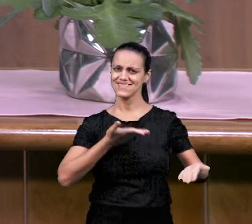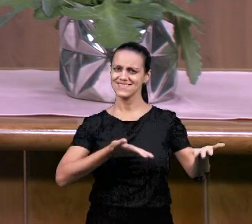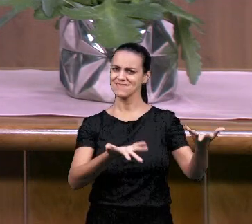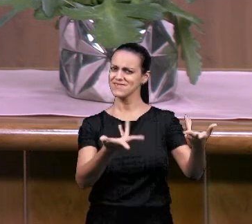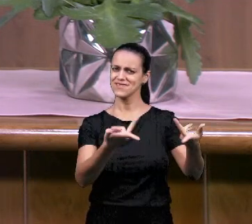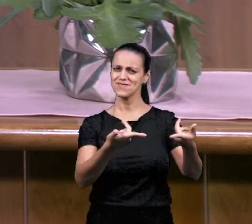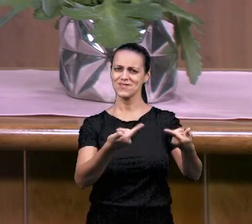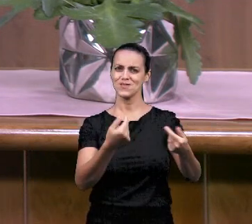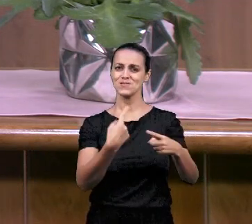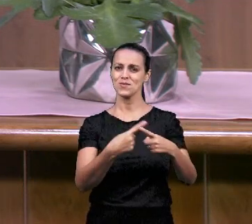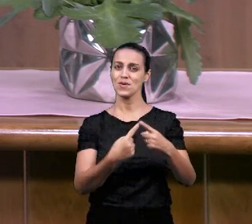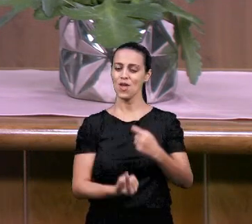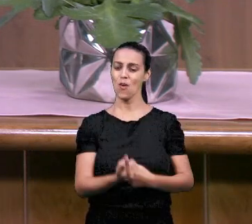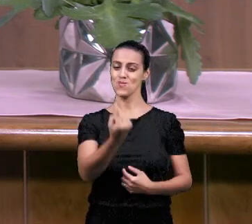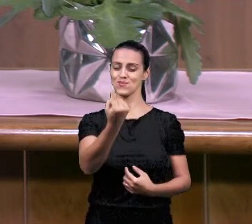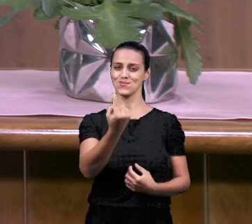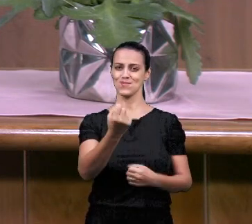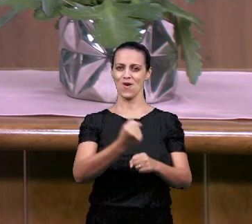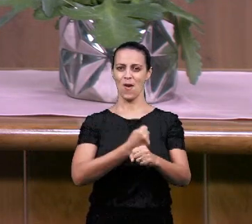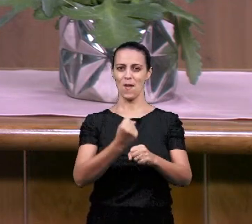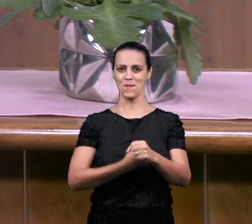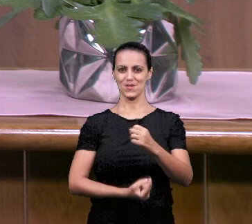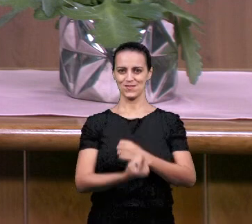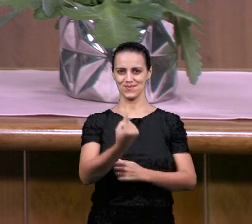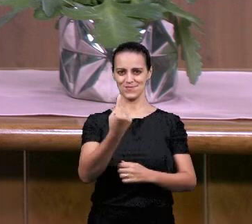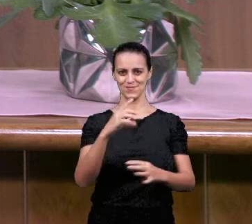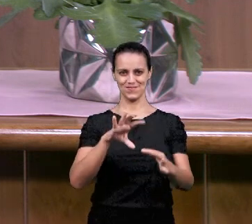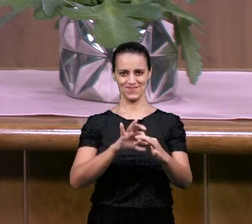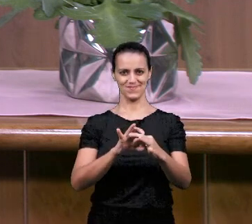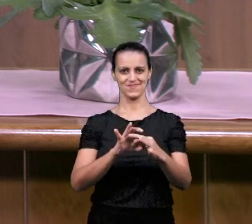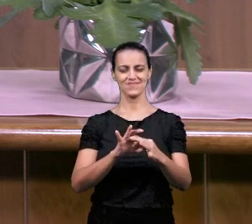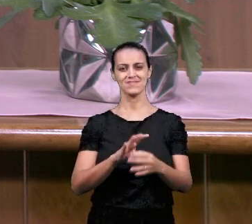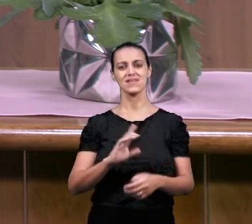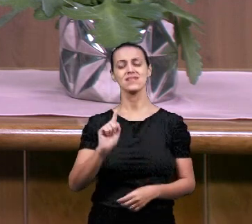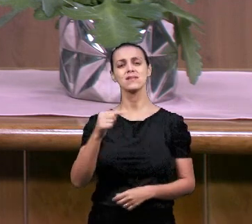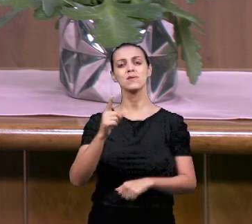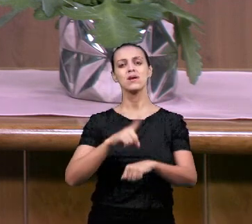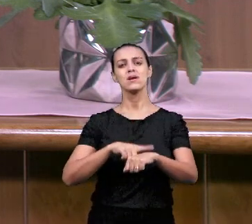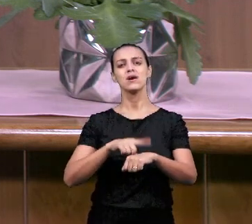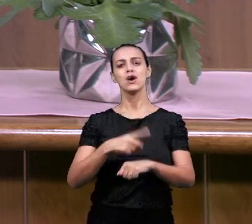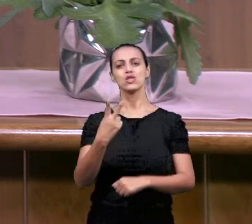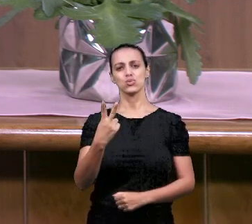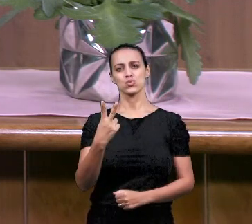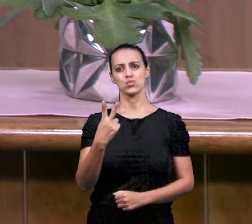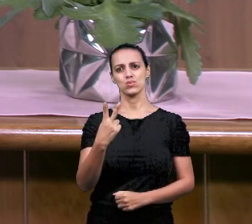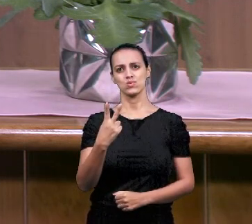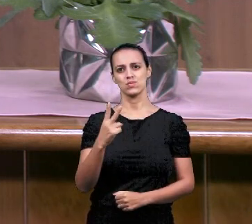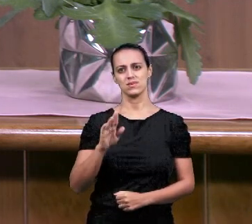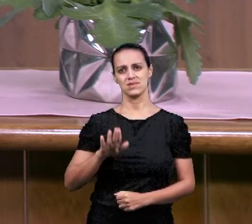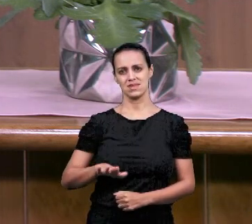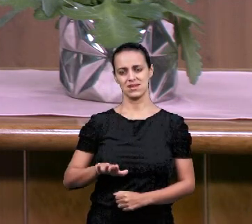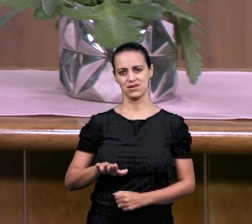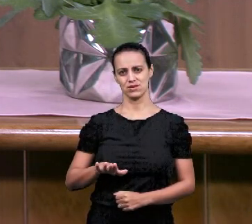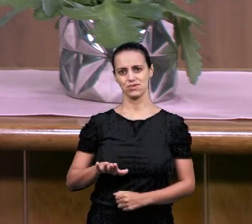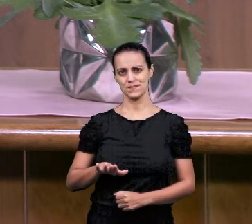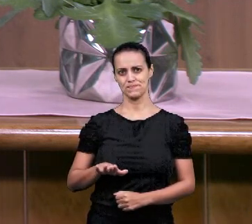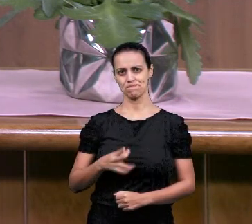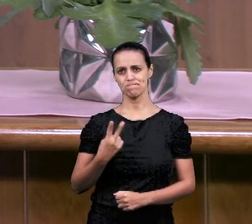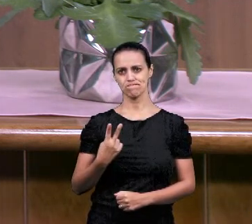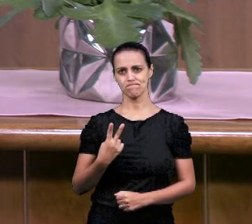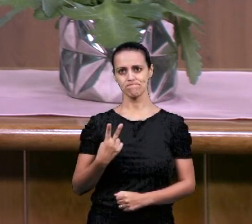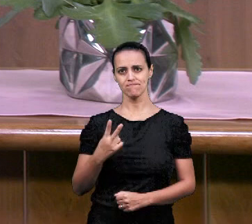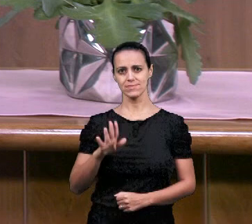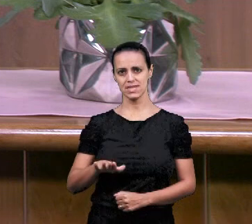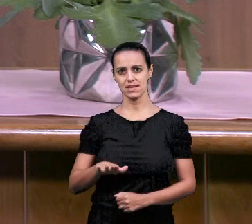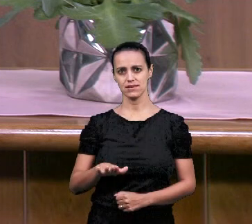nous voyons comme l'œuvre est une seule dans le monde. Après, nous allons voir à 14 heures. Si je demande aux frères et sœurs qui faites